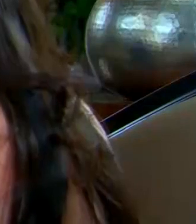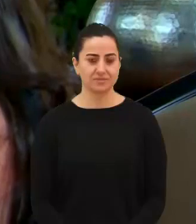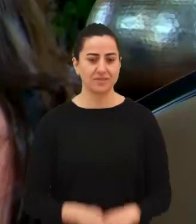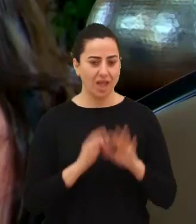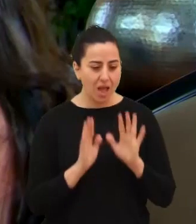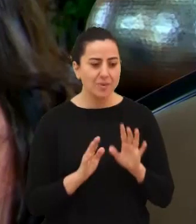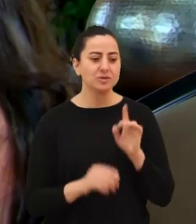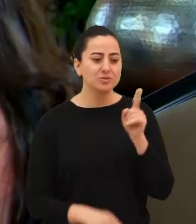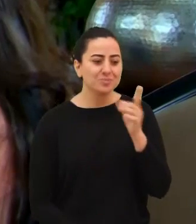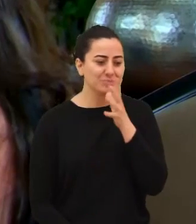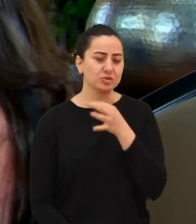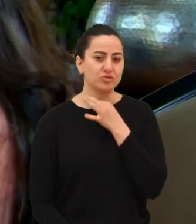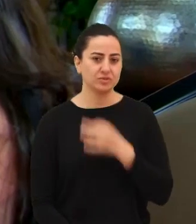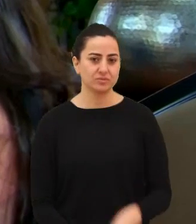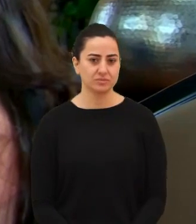Ama şunu bilmeni isterim.